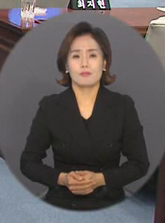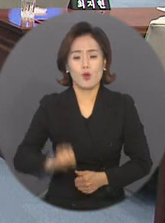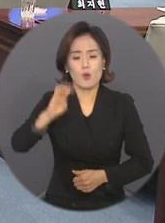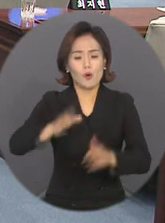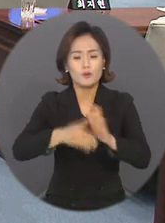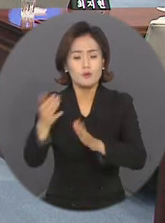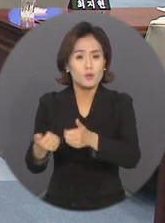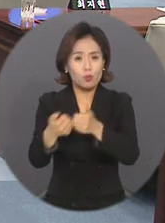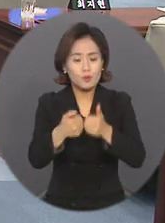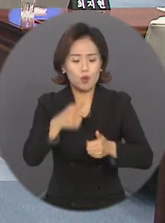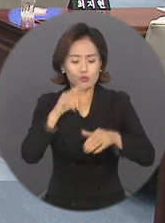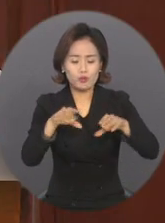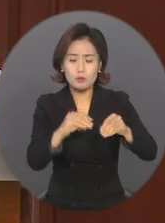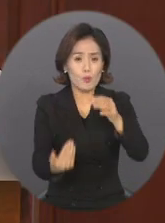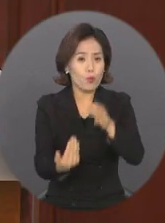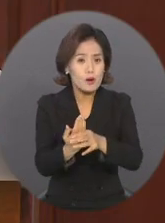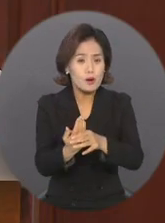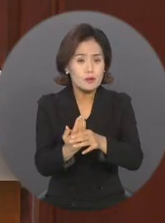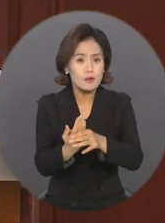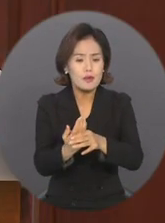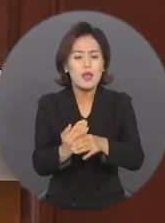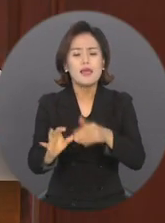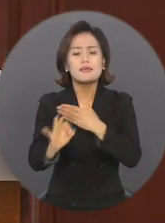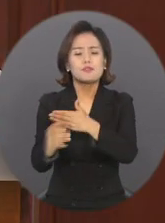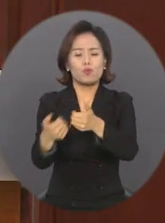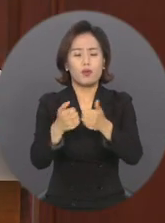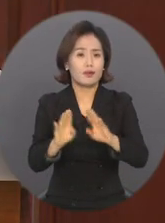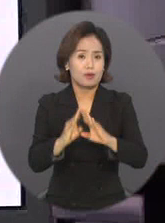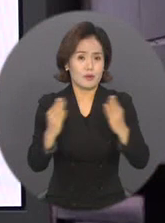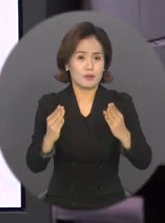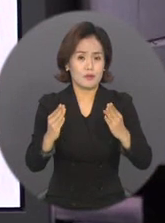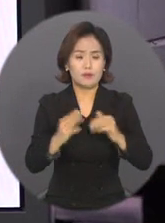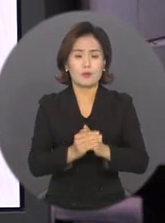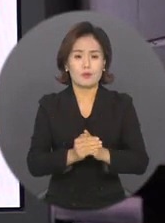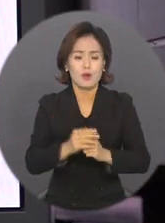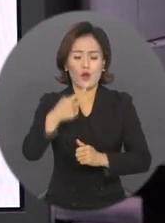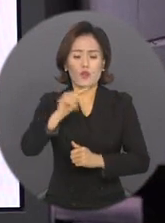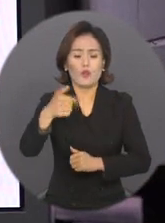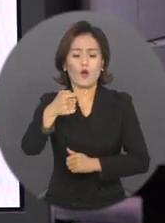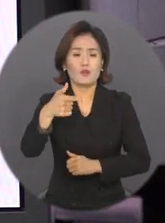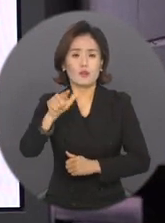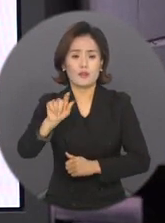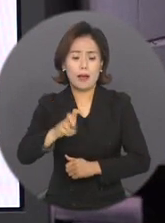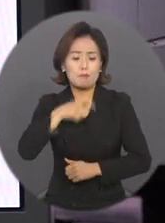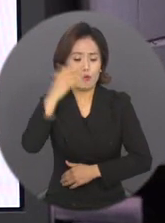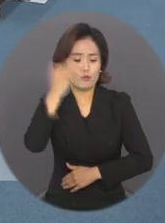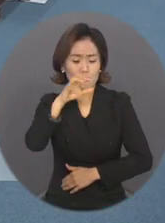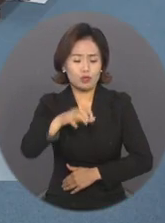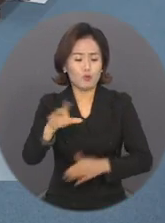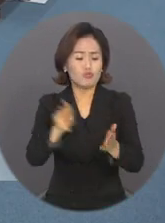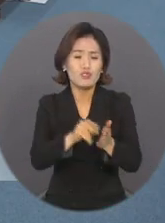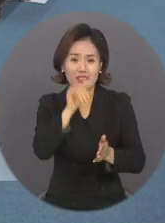광주시 의회가 단수 사태와 관련해 애정이 없던 임시회를 열었습니다. 덕남 정수장의 오래된 밸브가 문제임을 알고